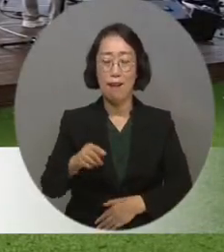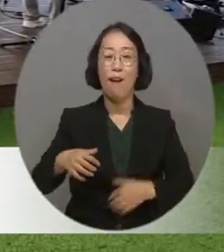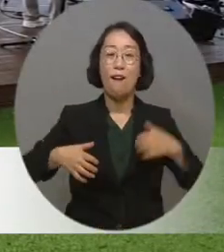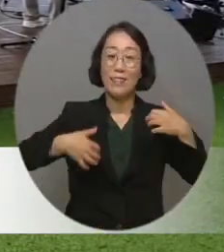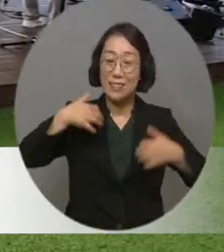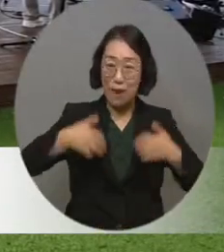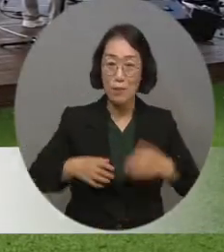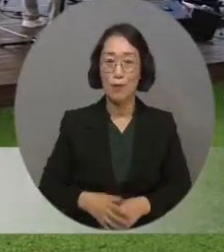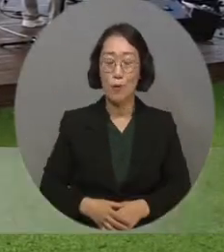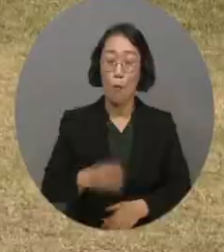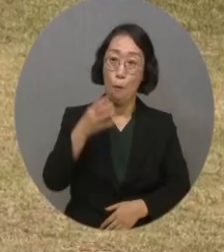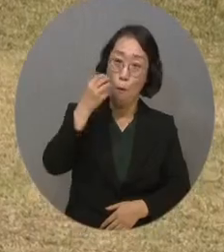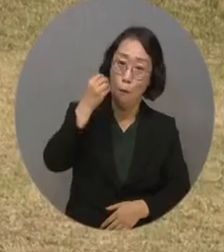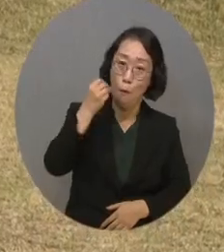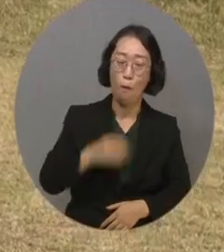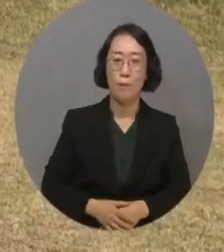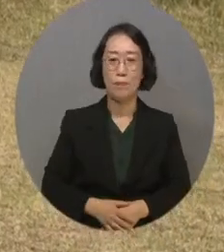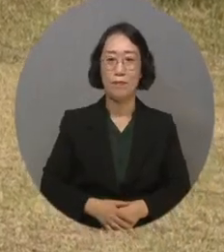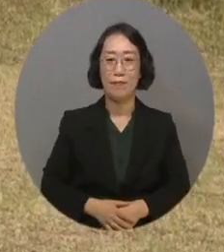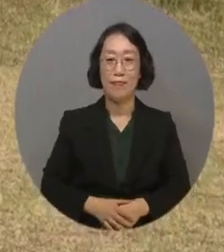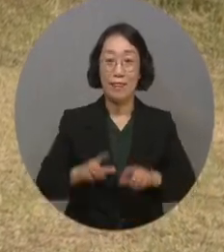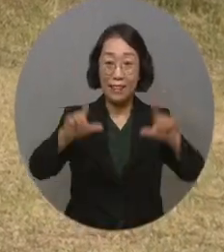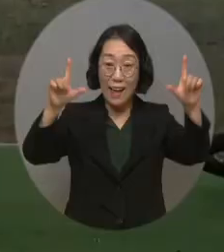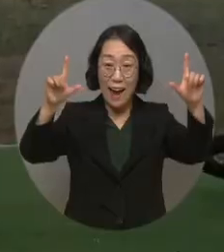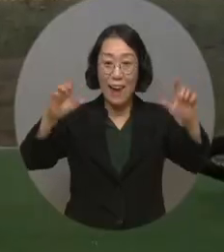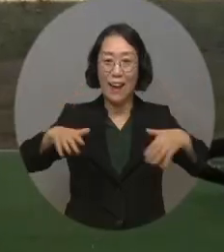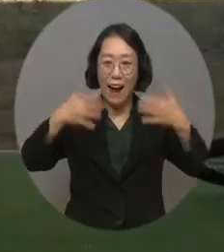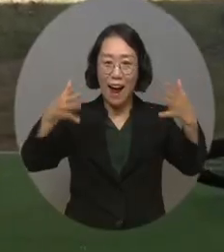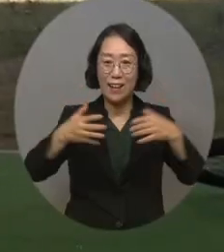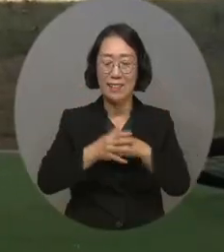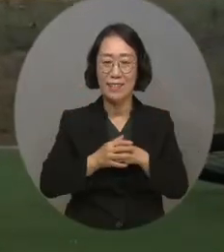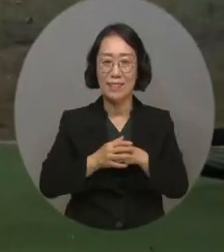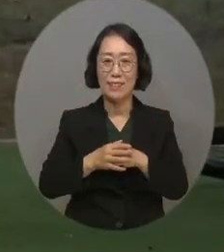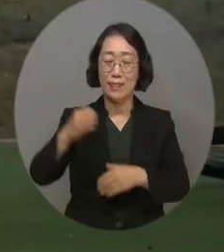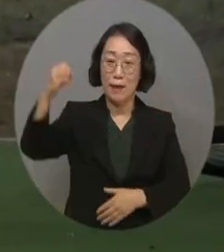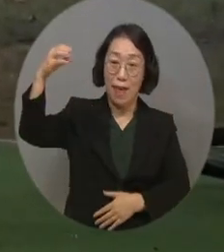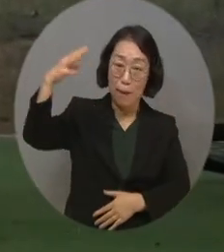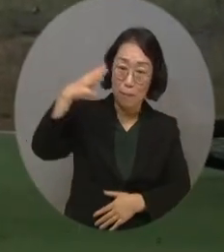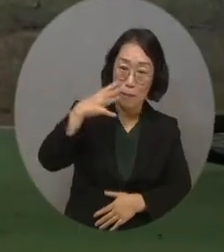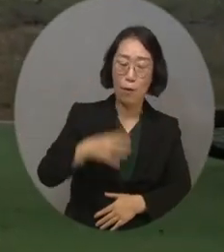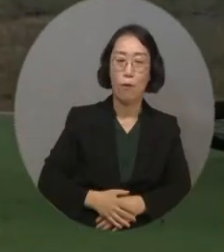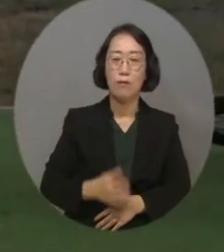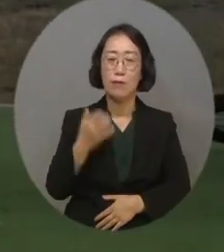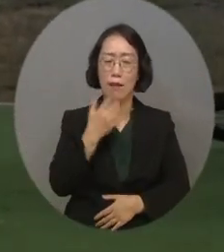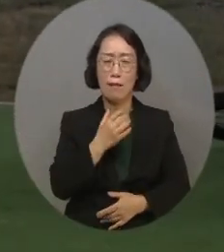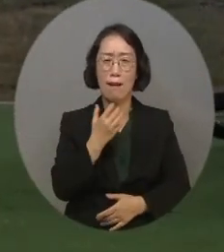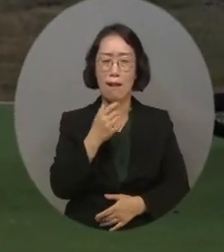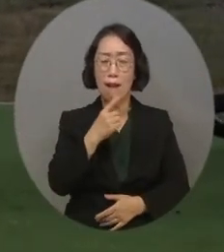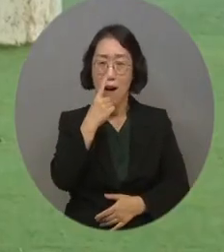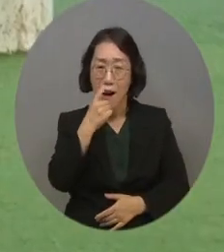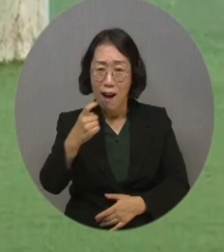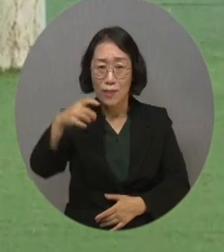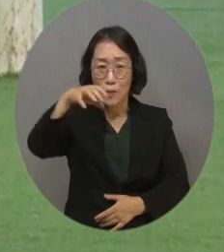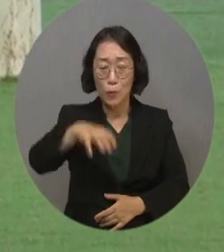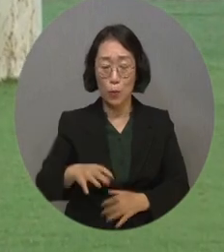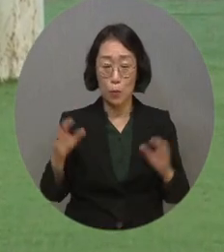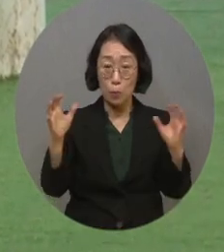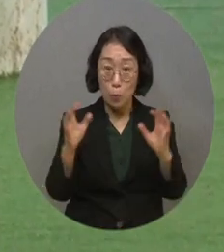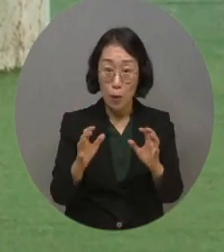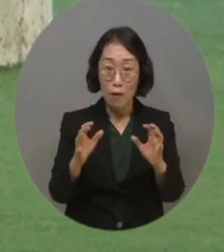재밌었고 신기했어요. 가을의 따스한 햇살, 색색이 아름다운 자연 속에서 3, 3, 5 모여